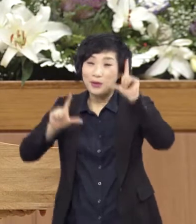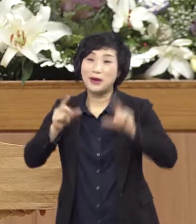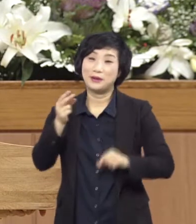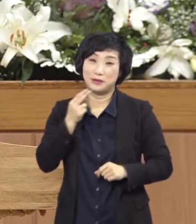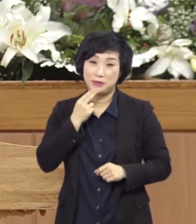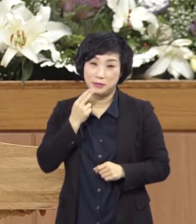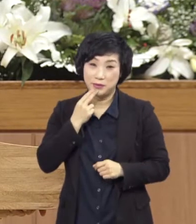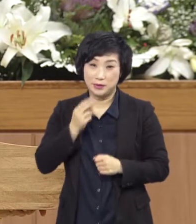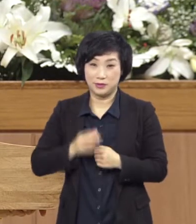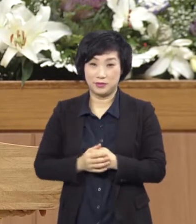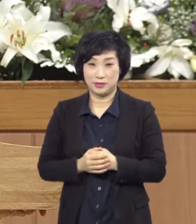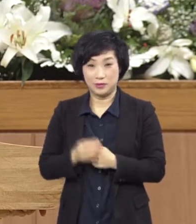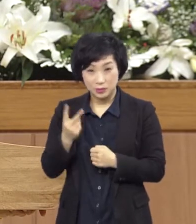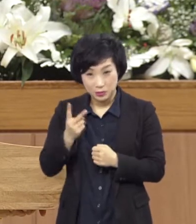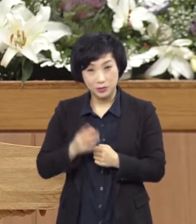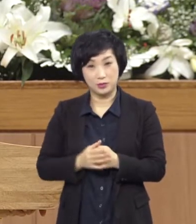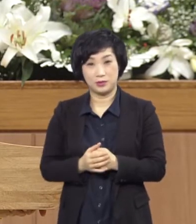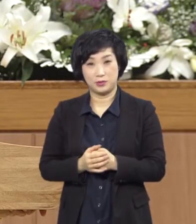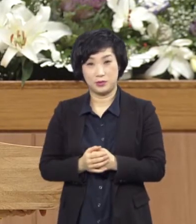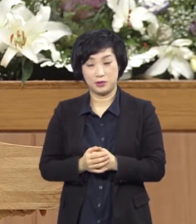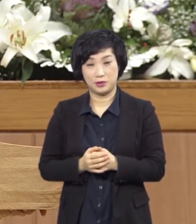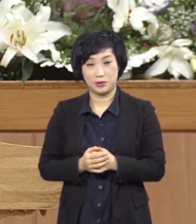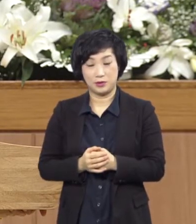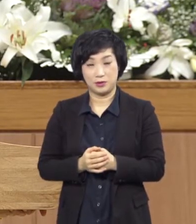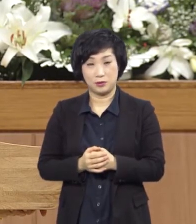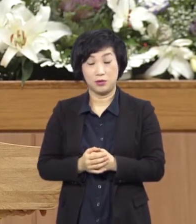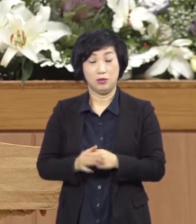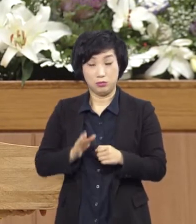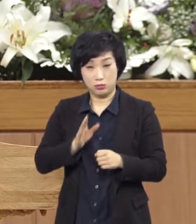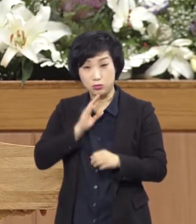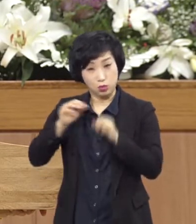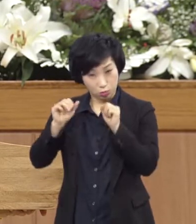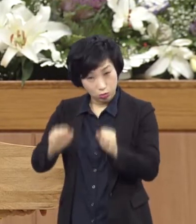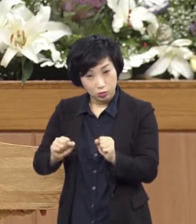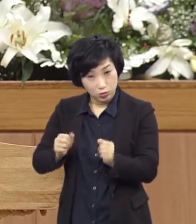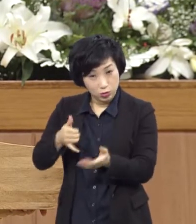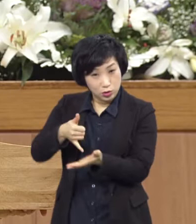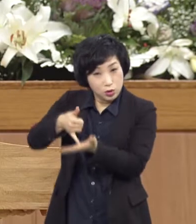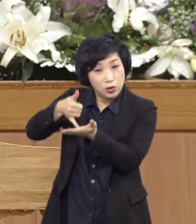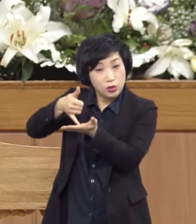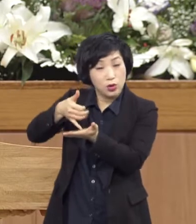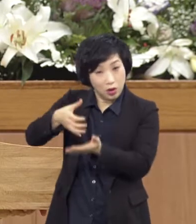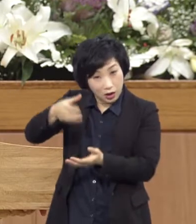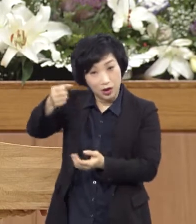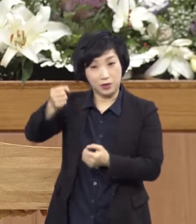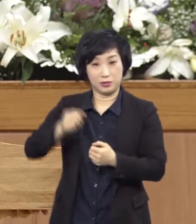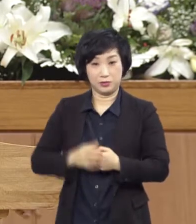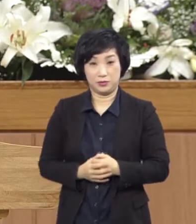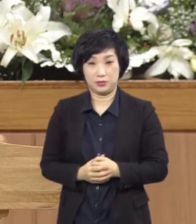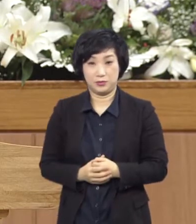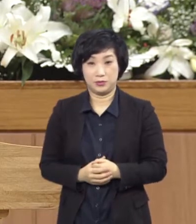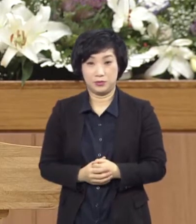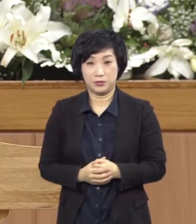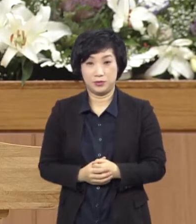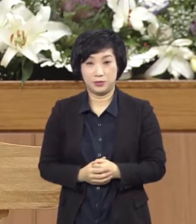무형성이요 그리고 실존하시는 인격이십니다.